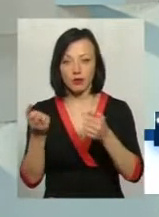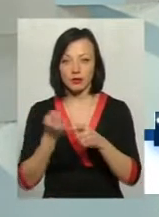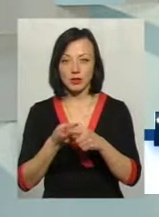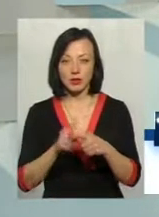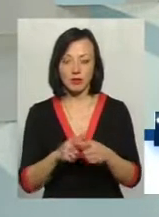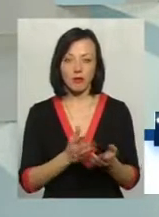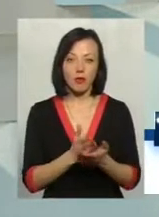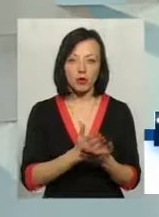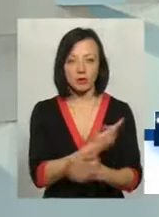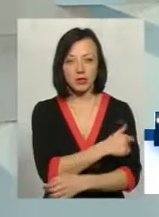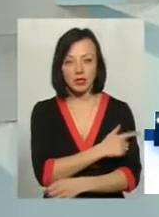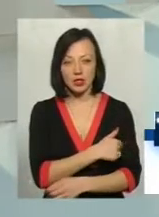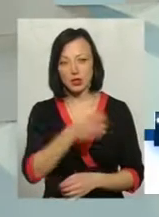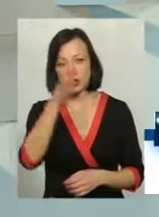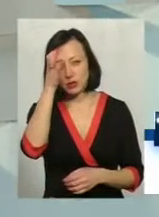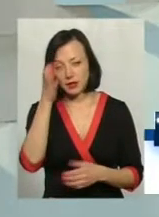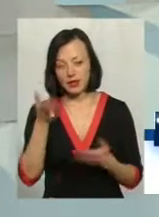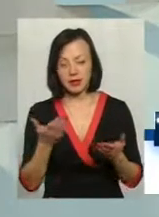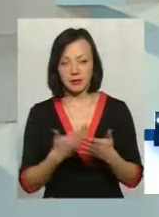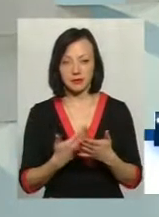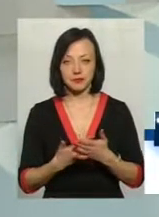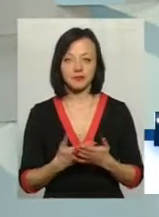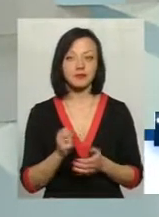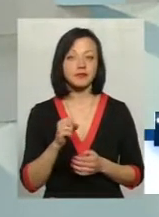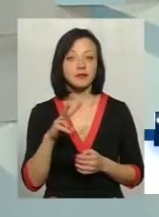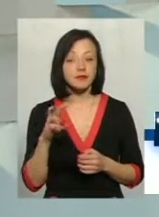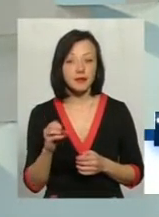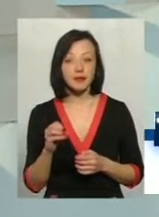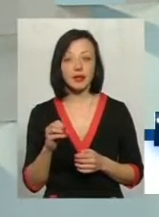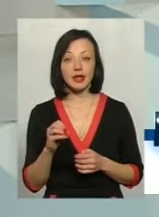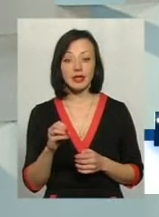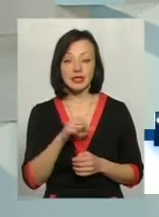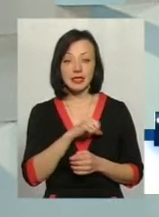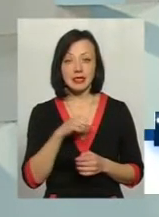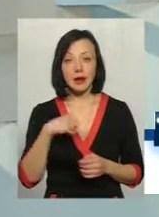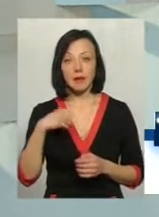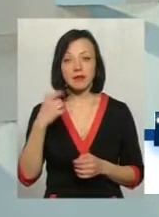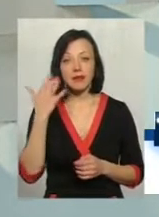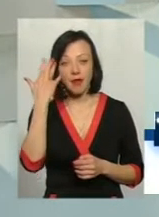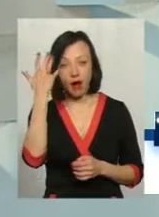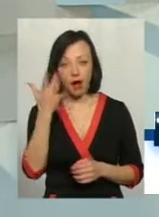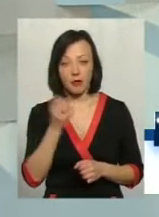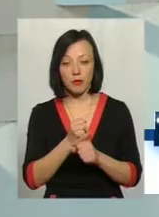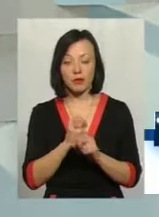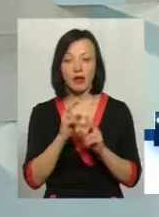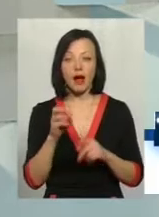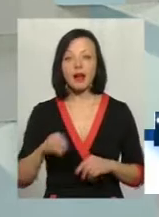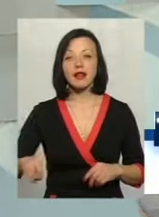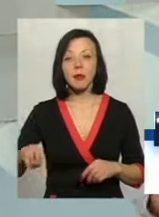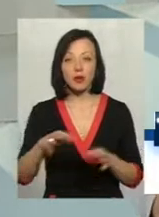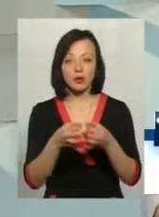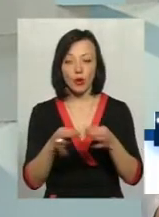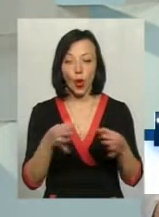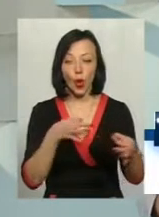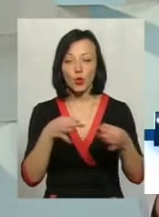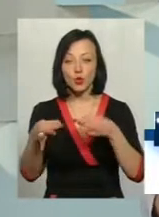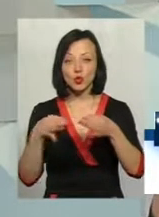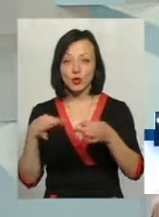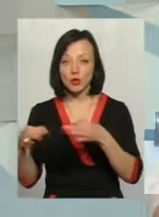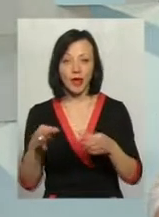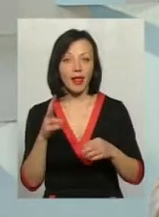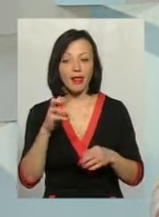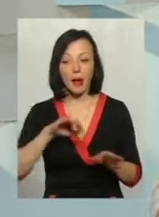послуг, медичних послуг або освітніх послуг. Але сам намір творити це так, як роблять європейські демократії, консультуючись